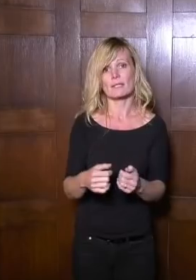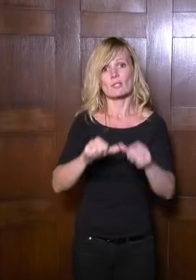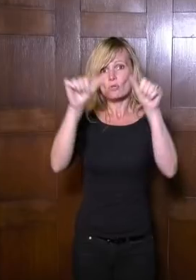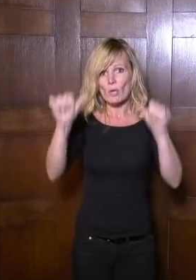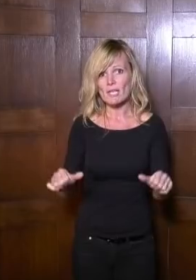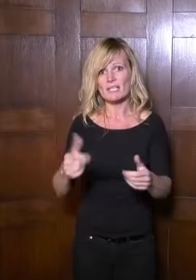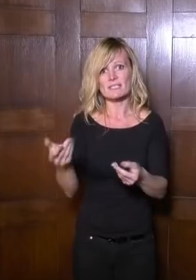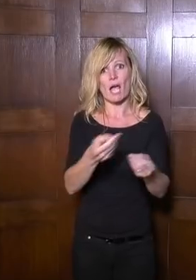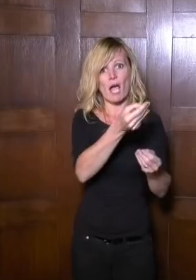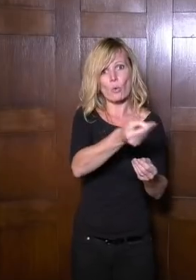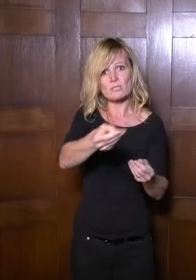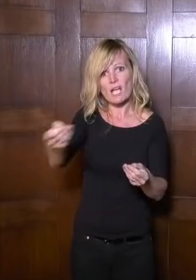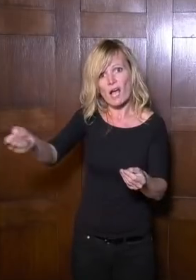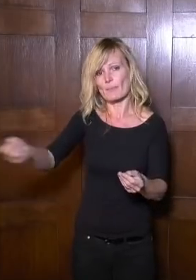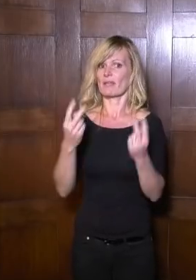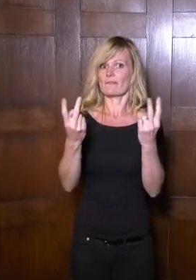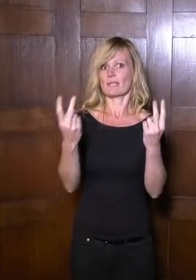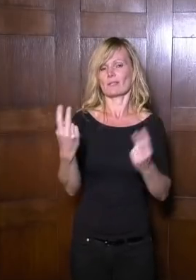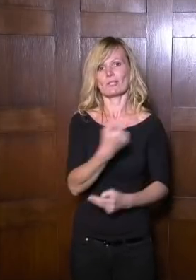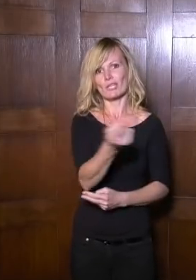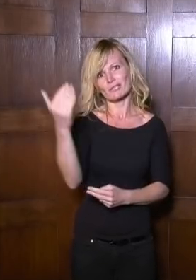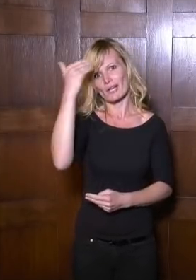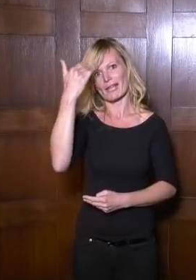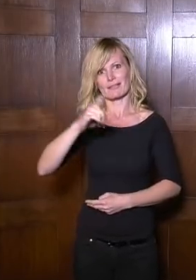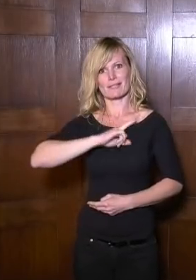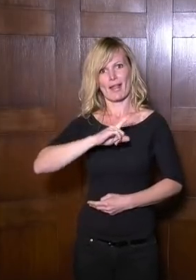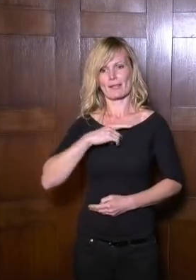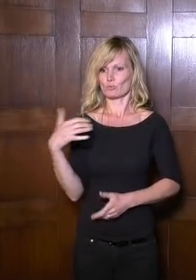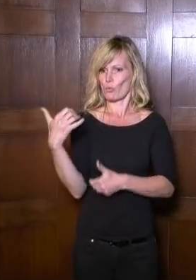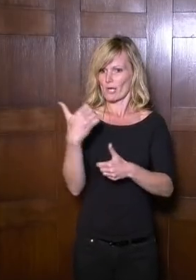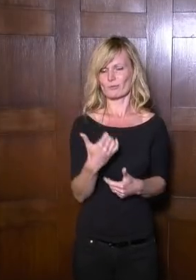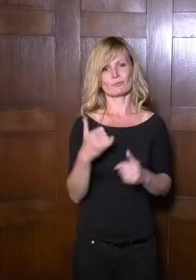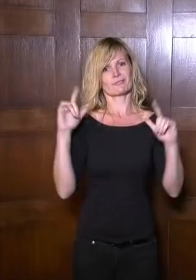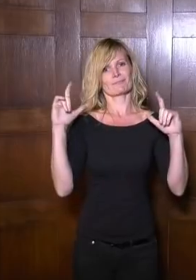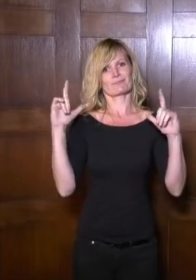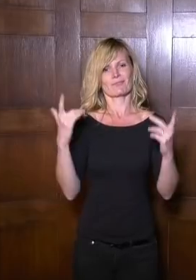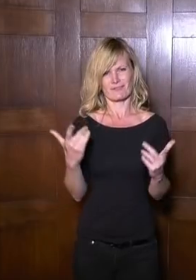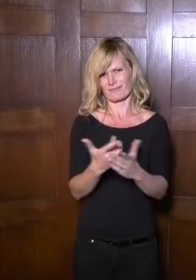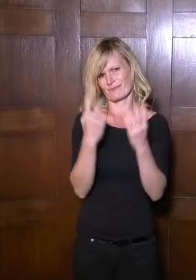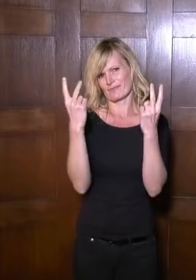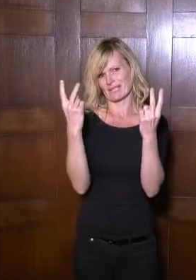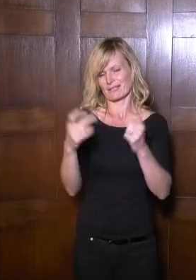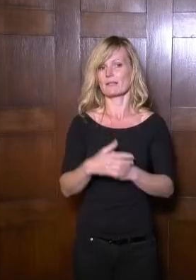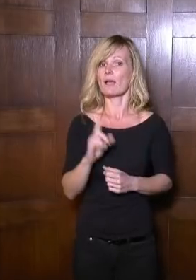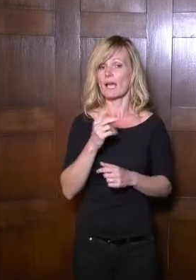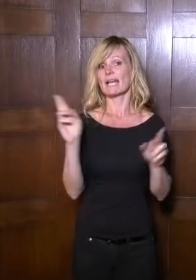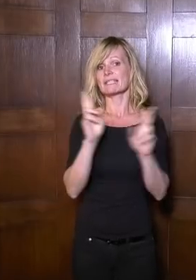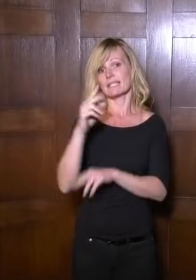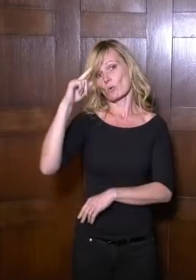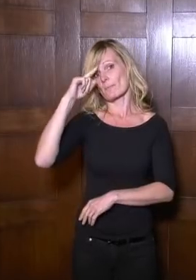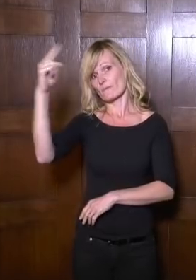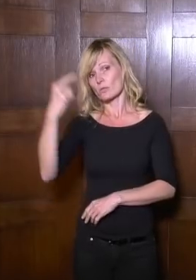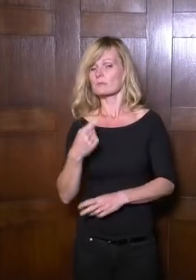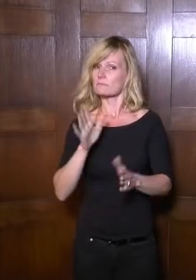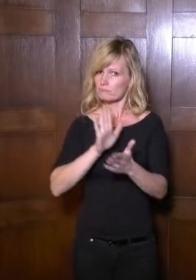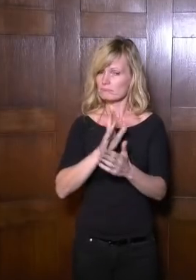Also jeder kennt das Bild von sich selber mit der Zuckertüte. Und natürlich Risikobewusstsein aufrechterhalten und